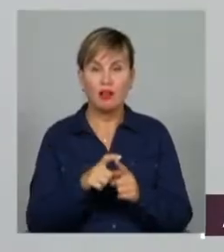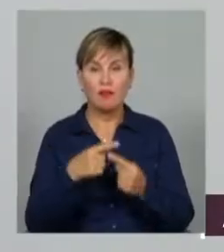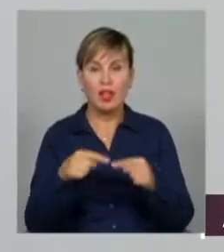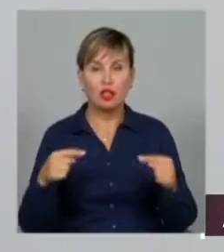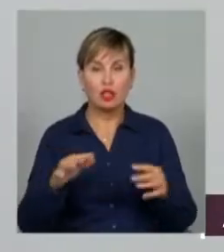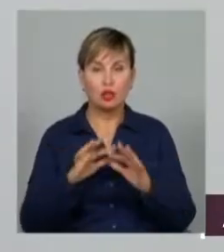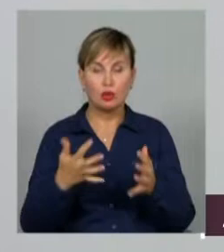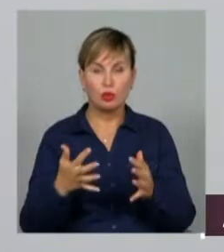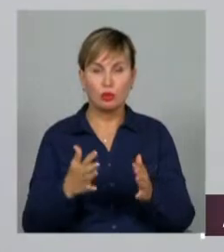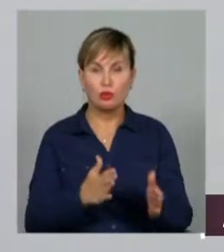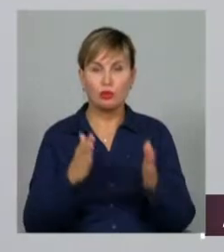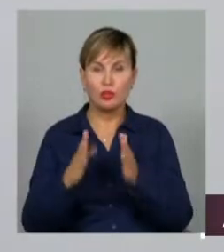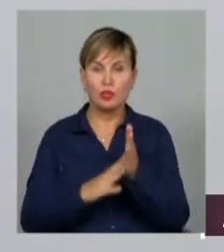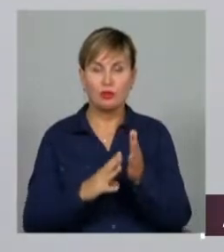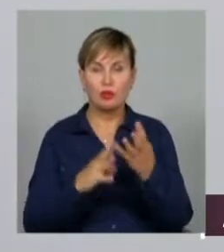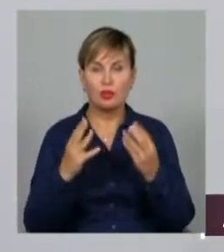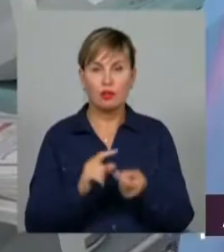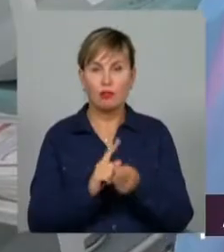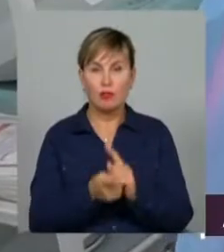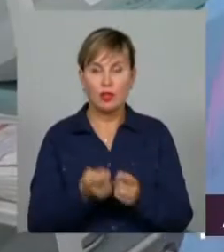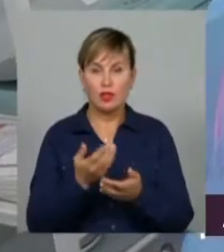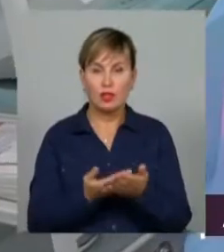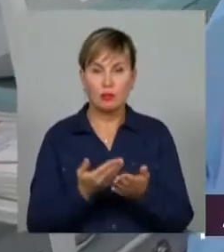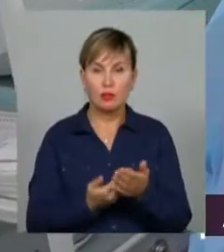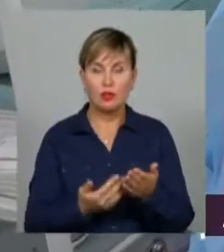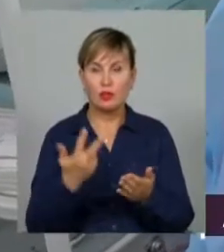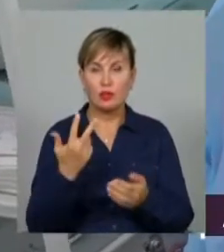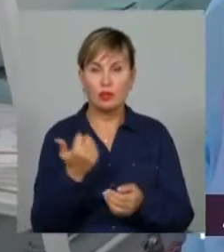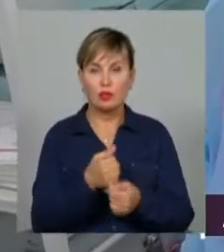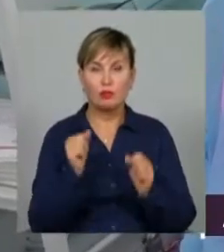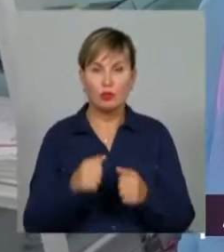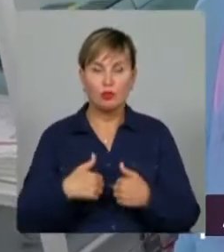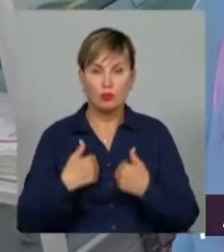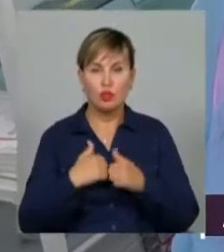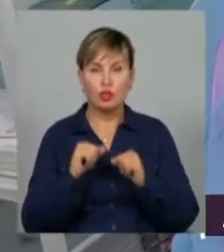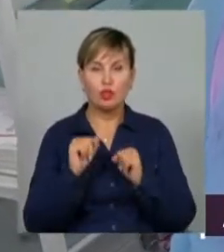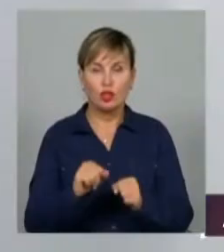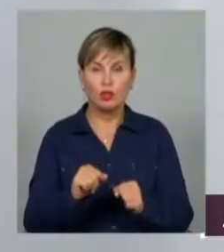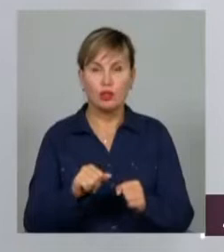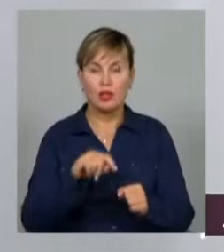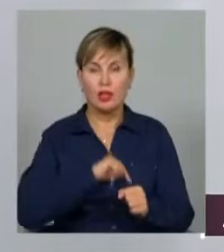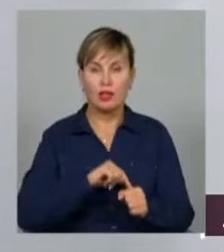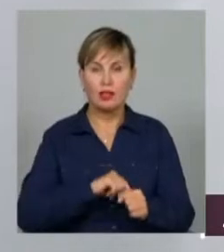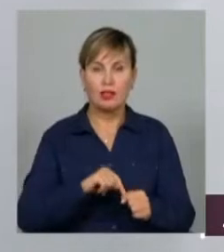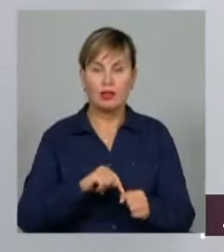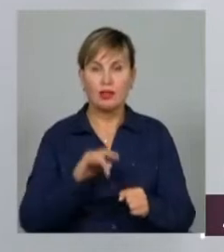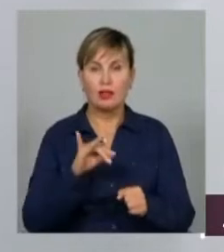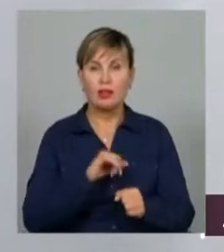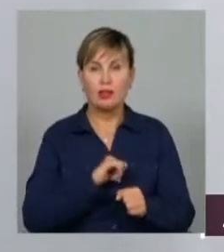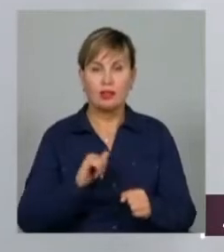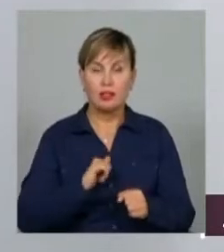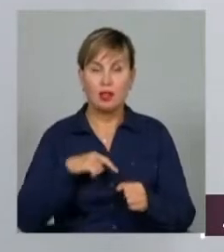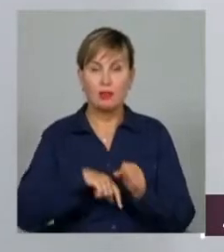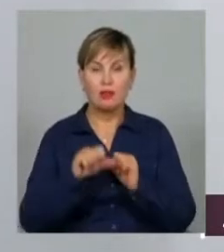некоторых случаях отсрочка в 90 дней вместо рекомендуемых 3 недель может даже усилить защитную реакцию организма. А вот сами